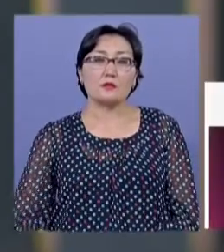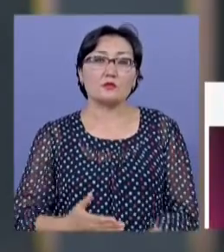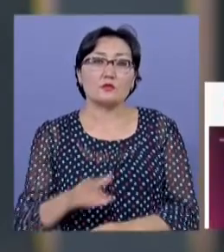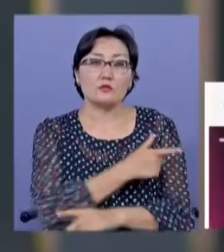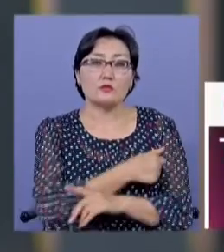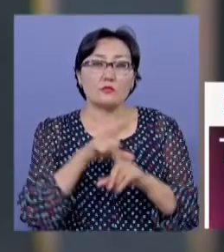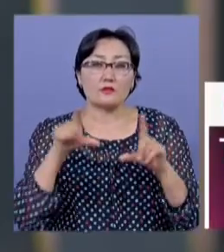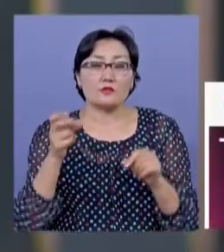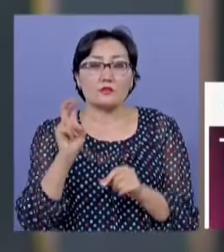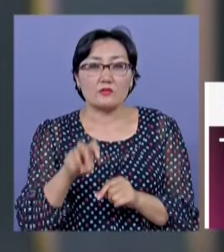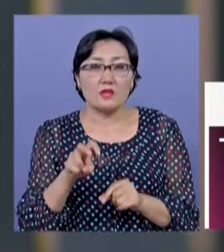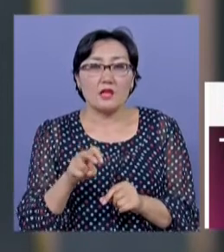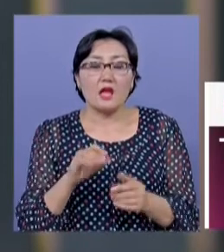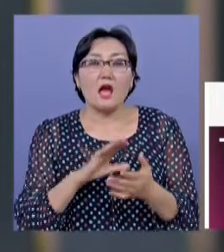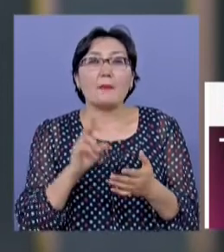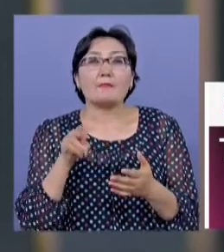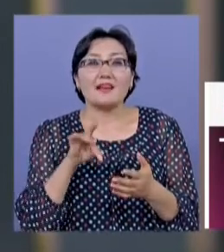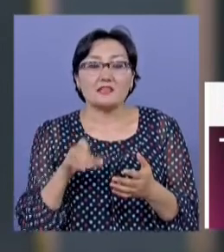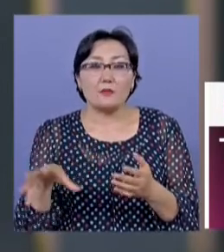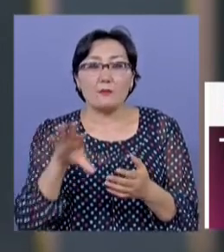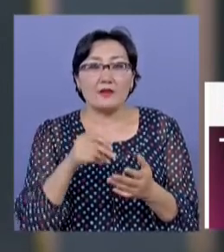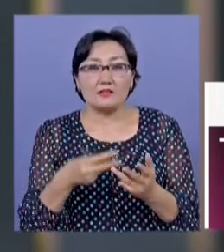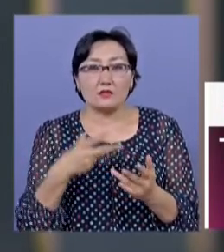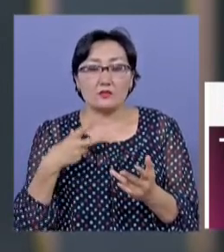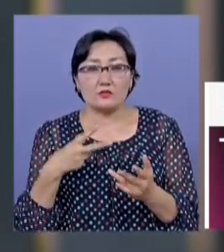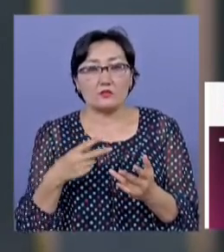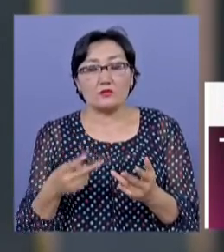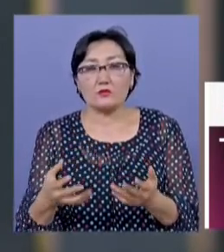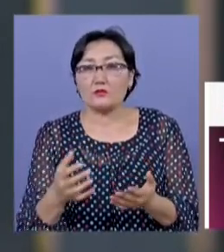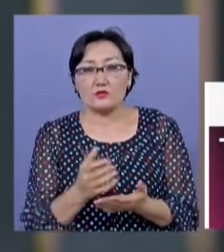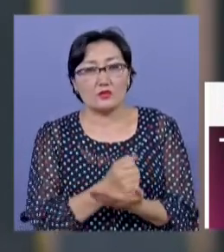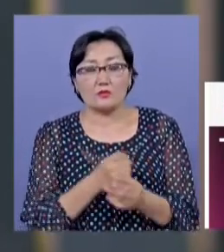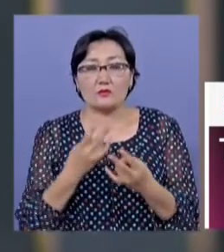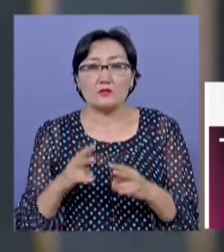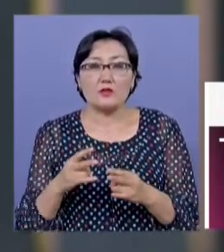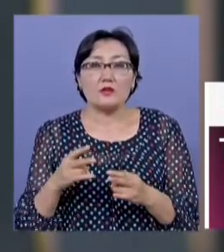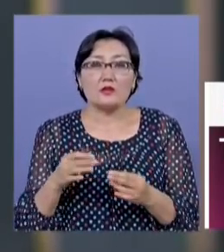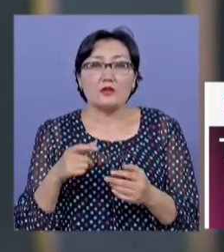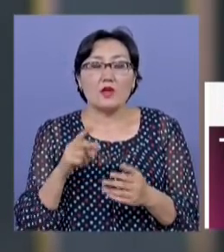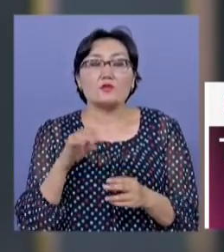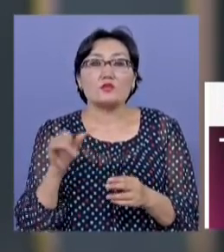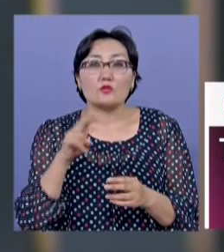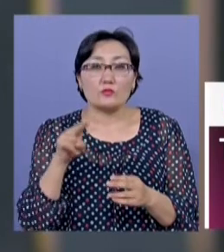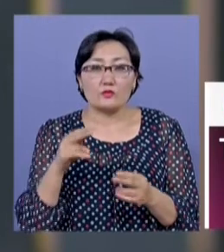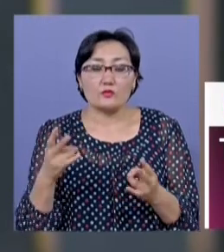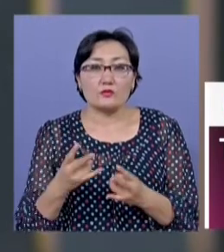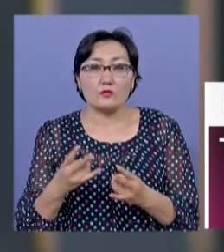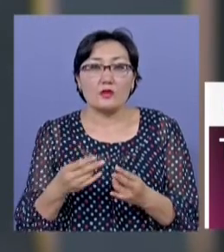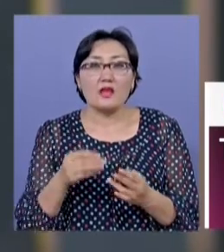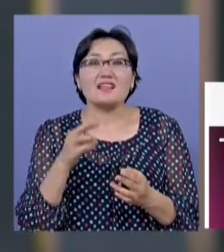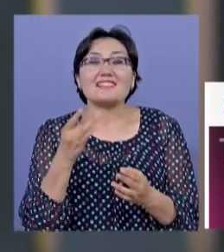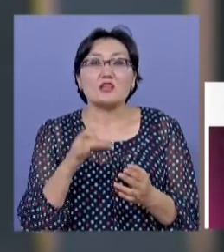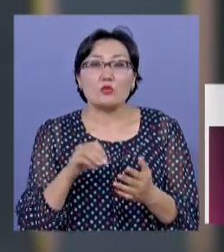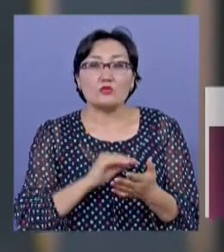емханаға жүгінерде амбулаторлық карта мен бүкіл талдамаларды арқалап жүрудің қажеті жоқ. Қолыңызда жеке куәлігіңіз болса жеткілікті. Ондағы штрих-код